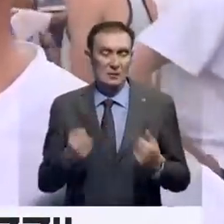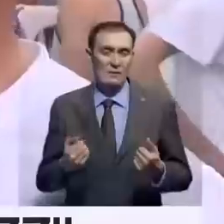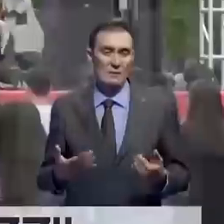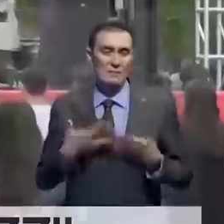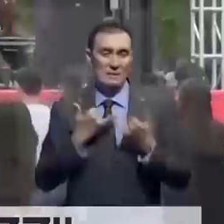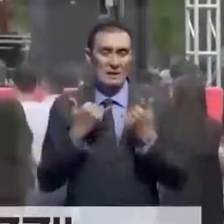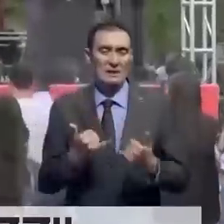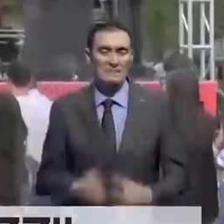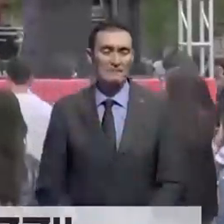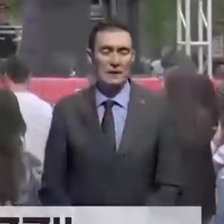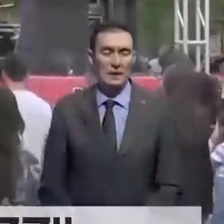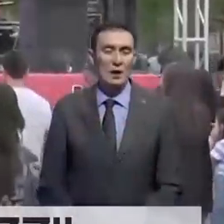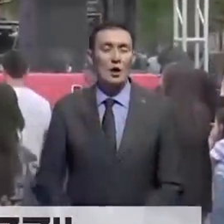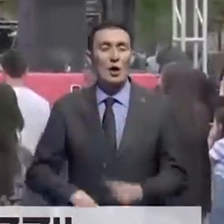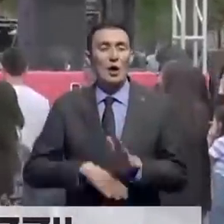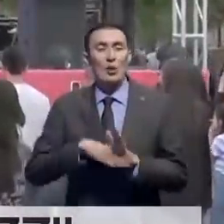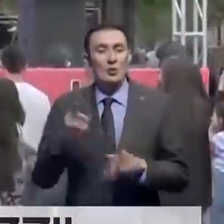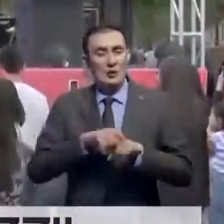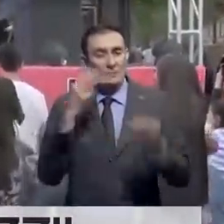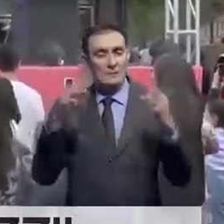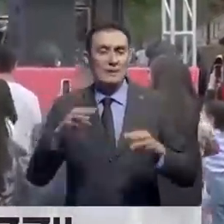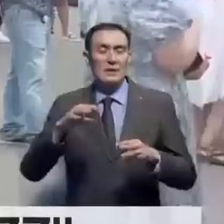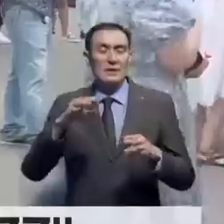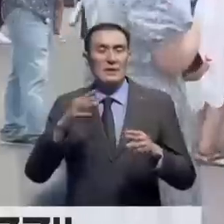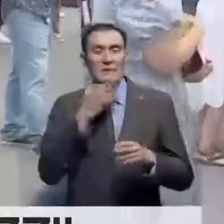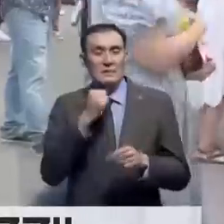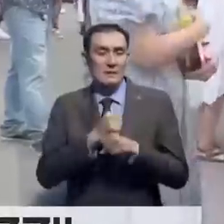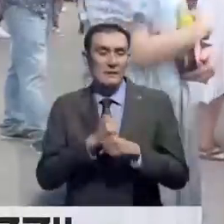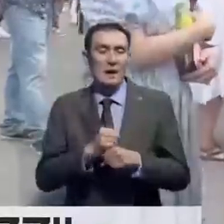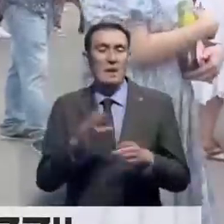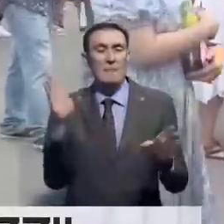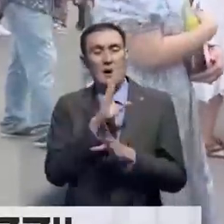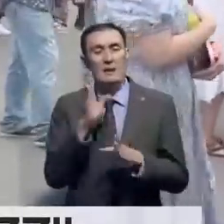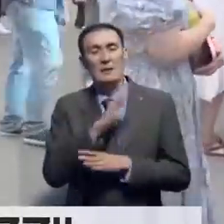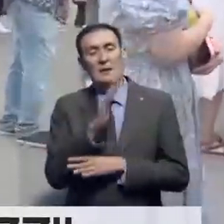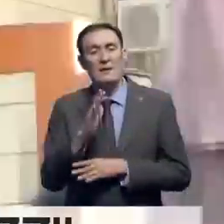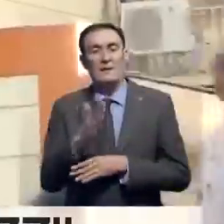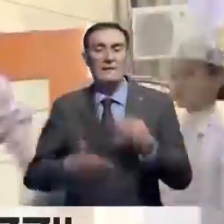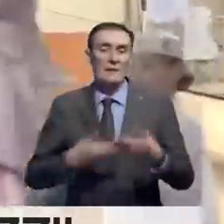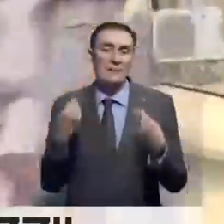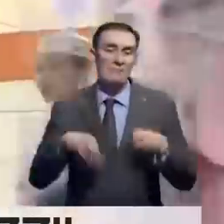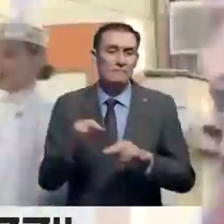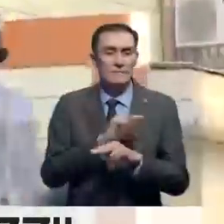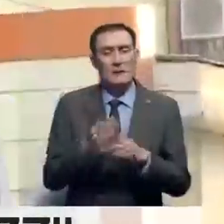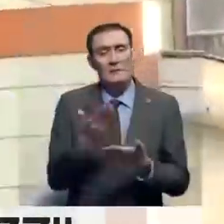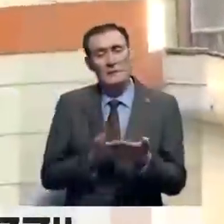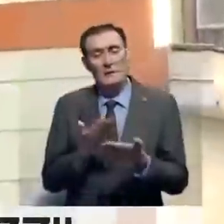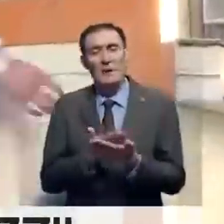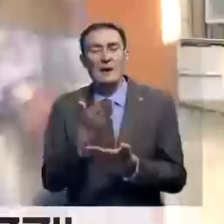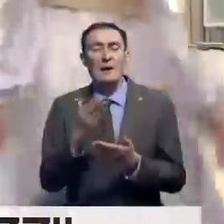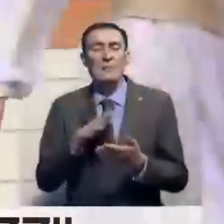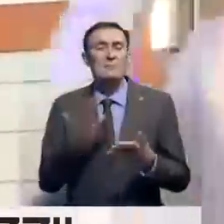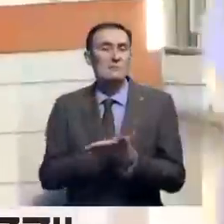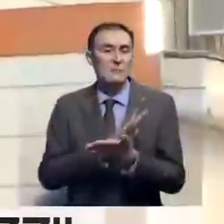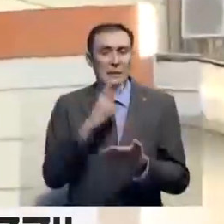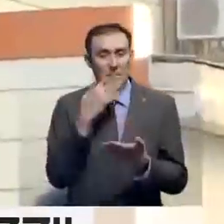здоровья свои лучшие творения представили отечественный дизайнеры в экопарке они провели дефиле и мастер-класс для собравшихся организовали